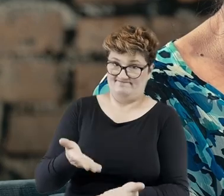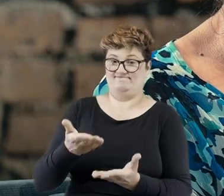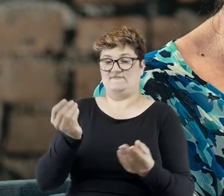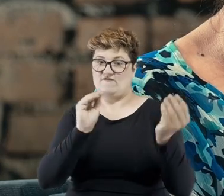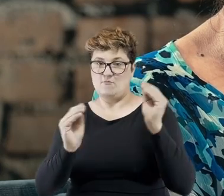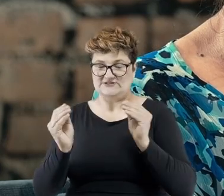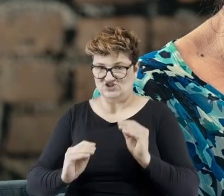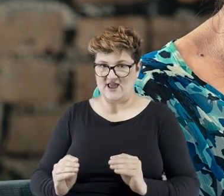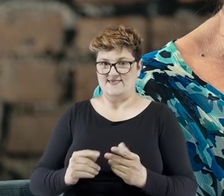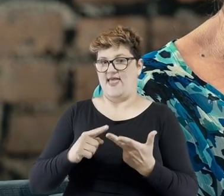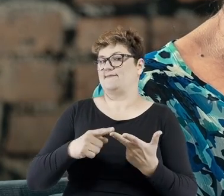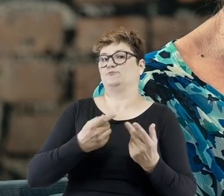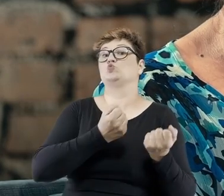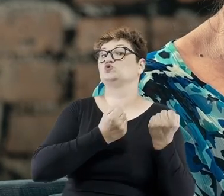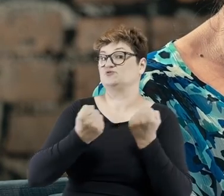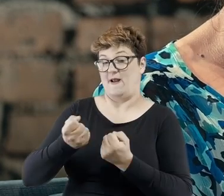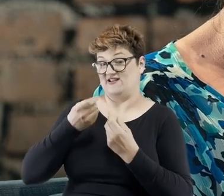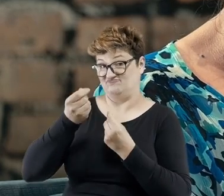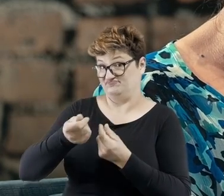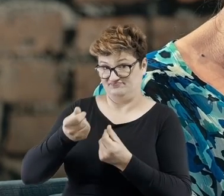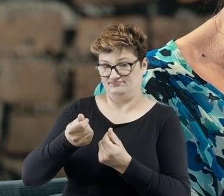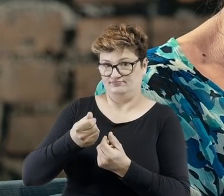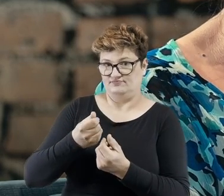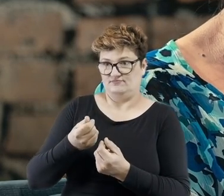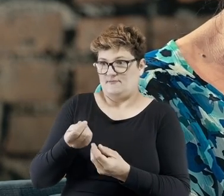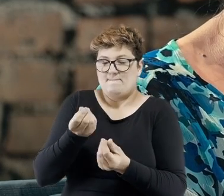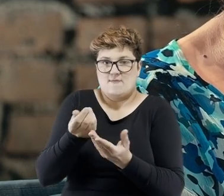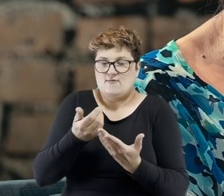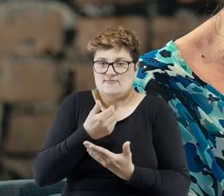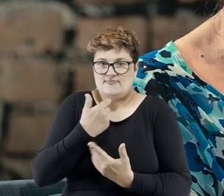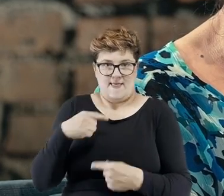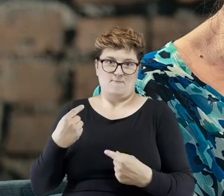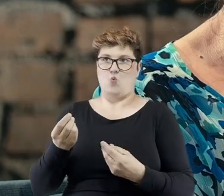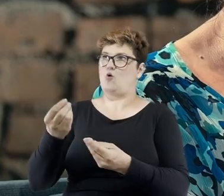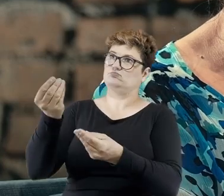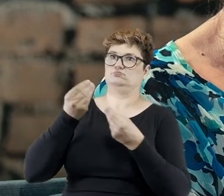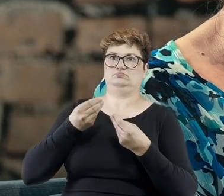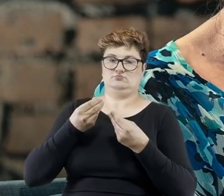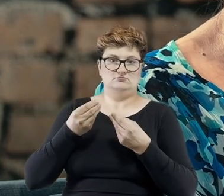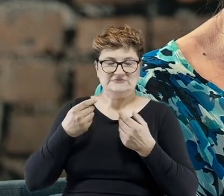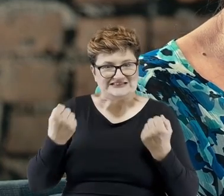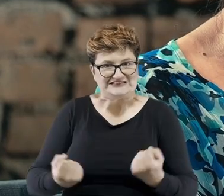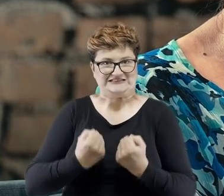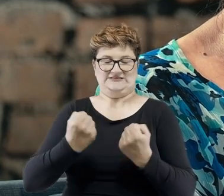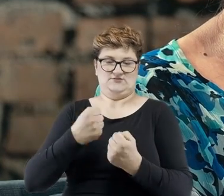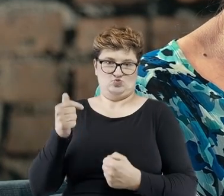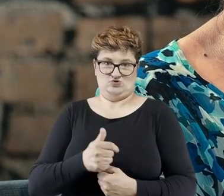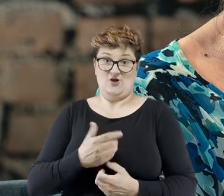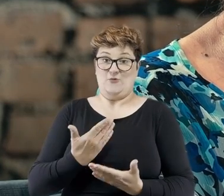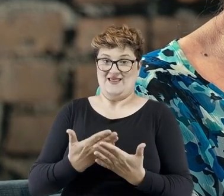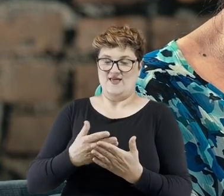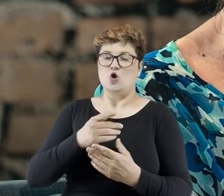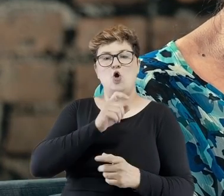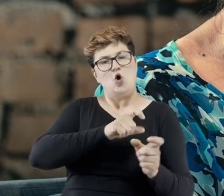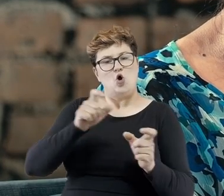na wyposażenie tego lokalu i na jego utrzymanie. I tych funduszy nie było, one musiały je zdobyć. W związku z tym na protektorki